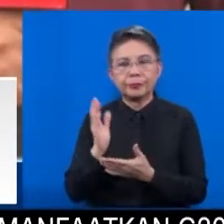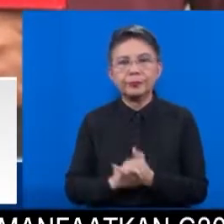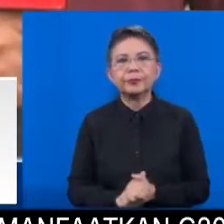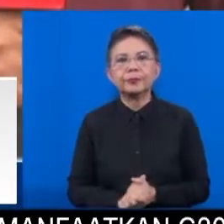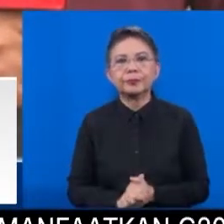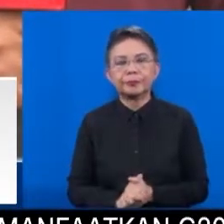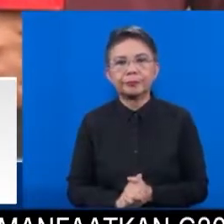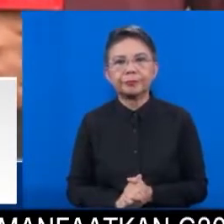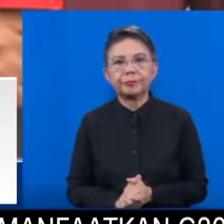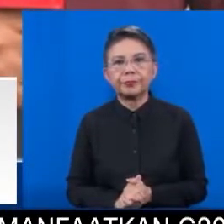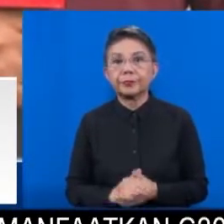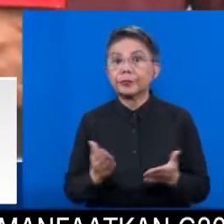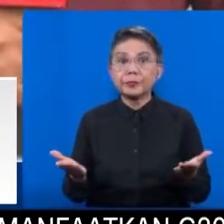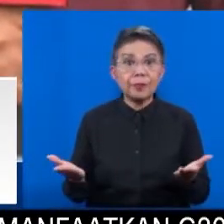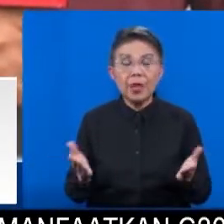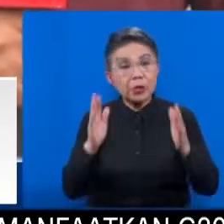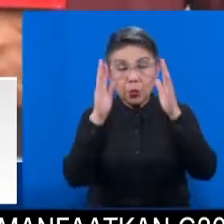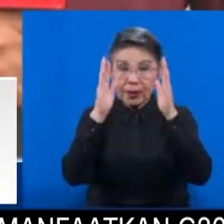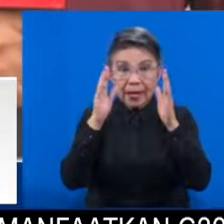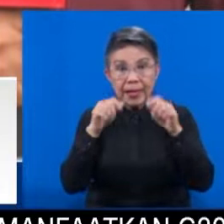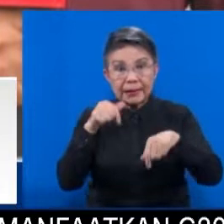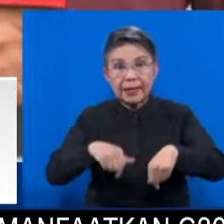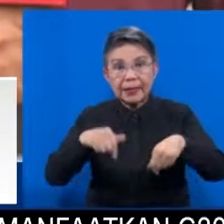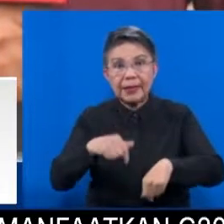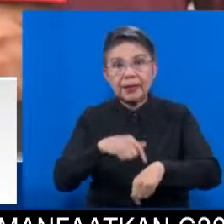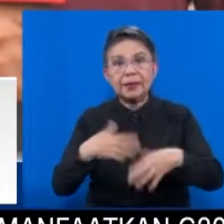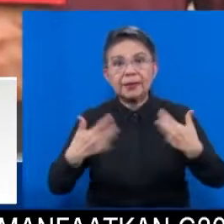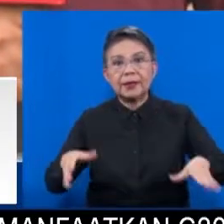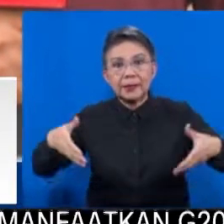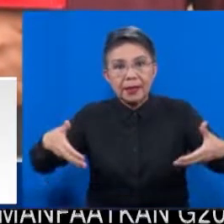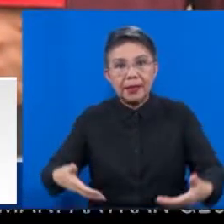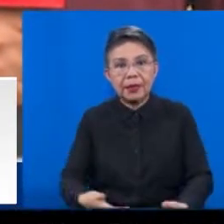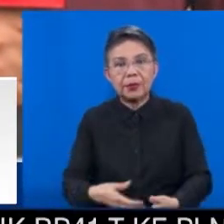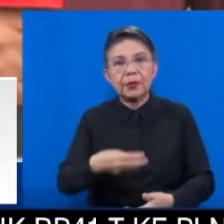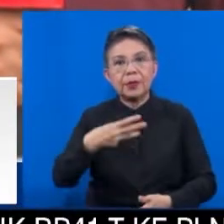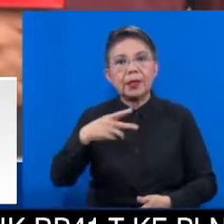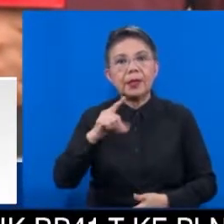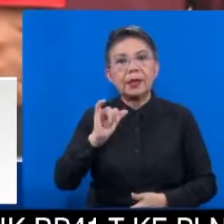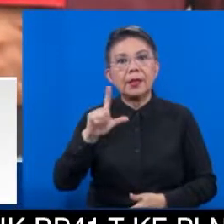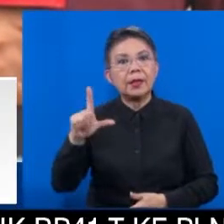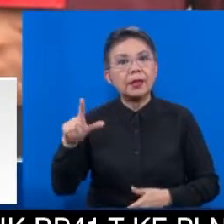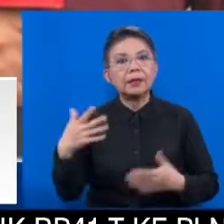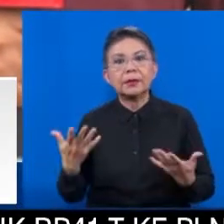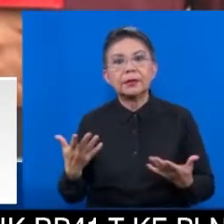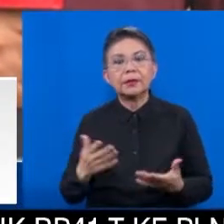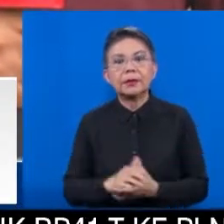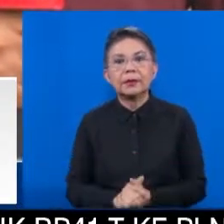Kabupaten Bandung. Zayul, bagaimana suasana di sana pasca pemakaman Eril siang ini?